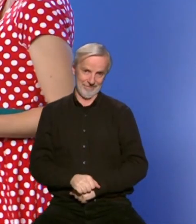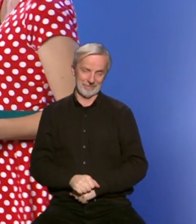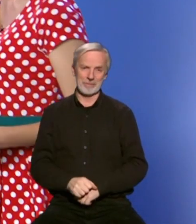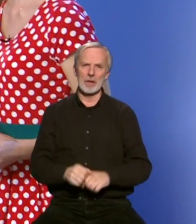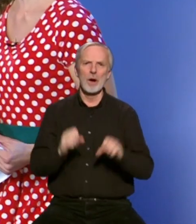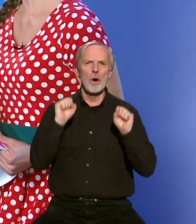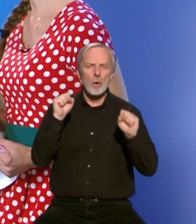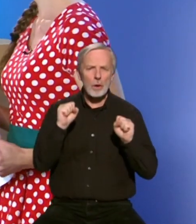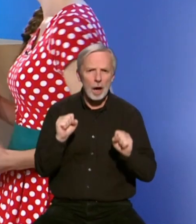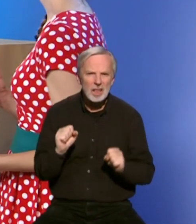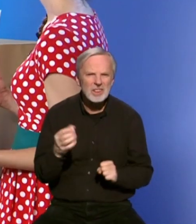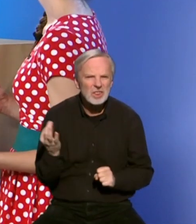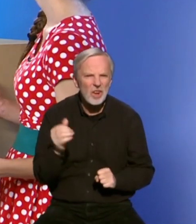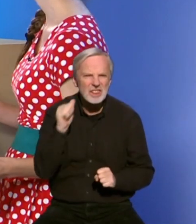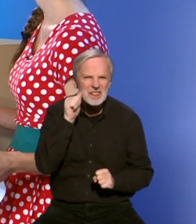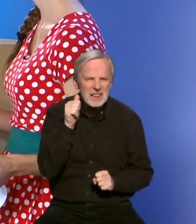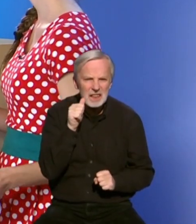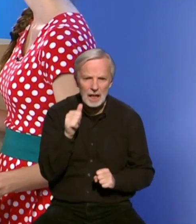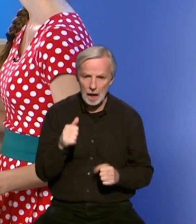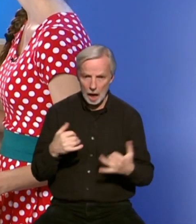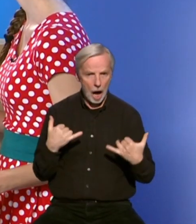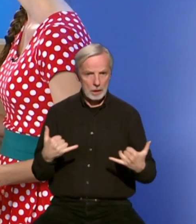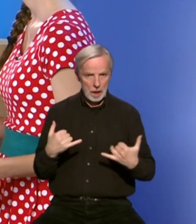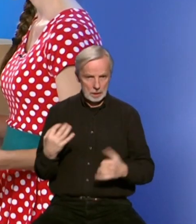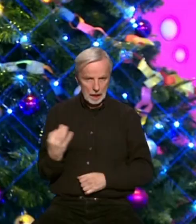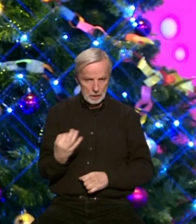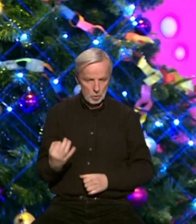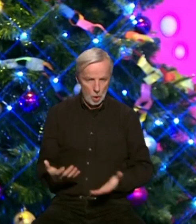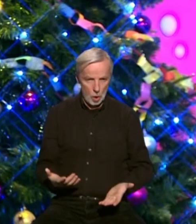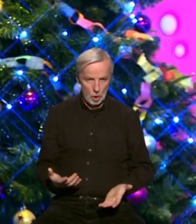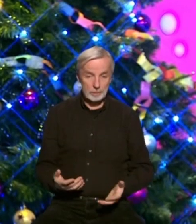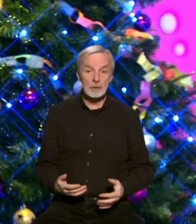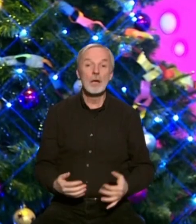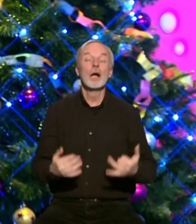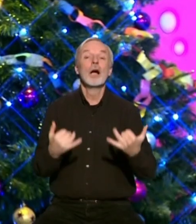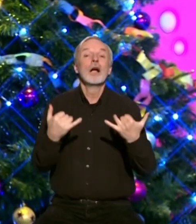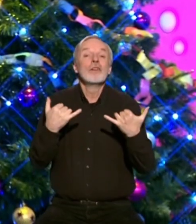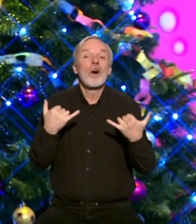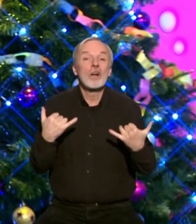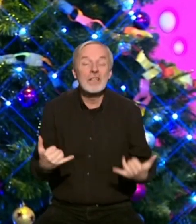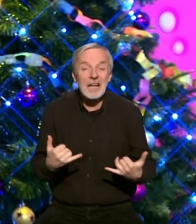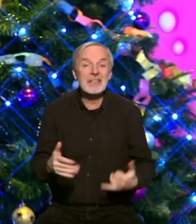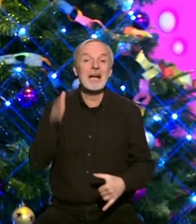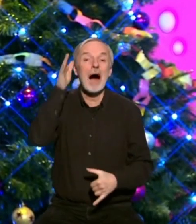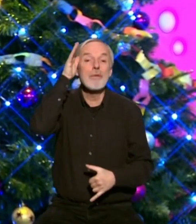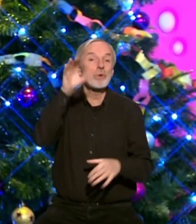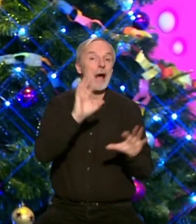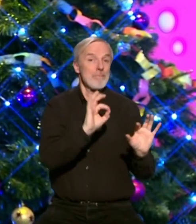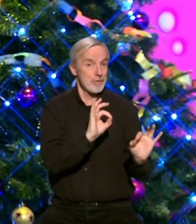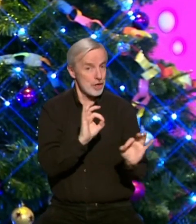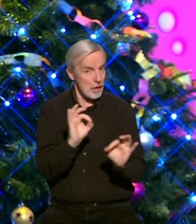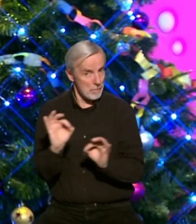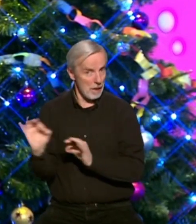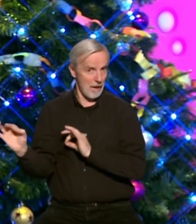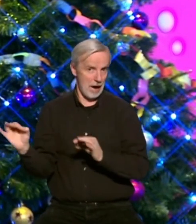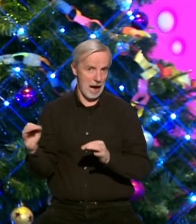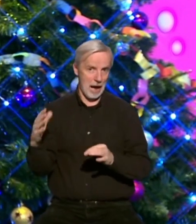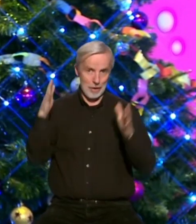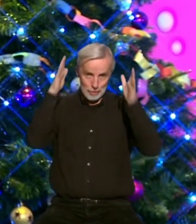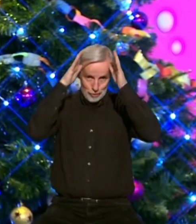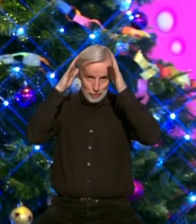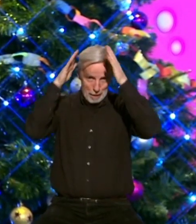až zítra. A co budeme dělat dneska? No, budeme si přece připravovat tyhle veselé silvestrovské